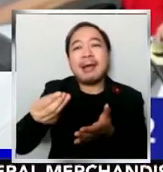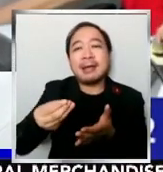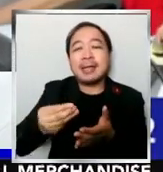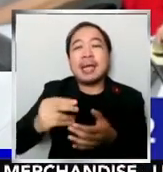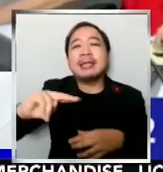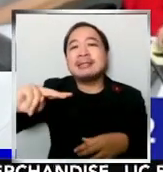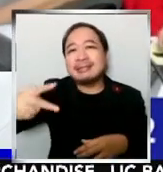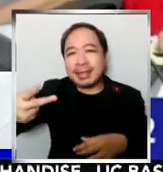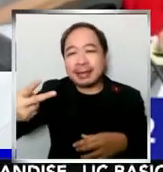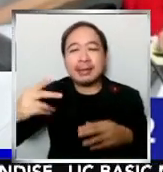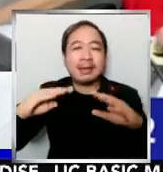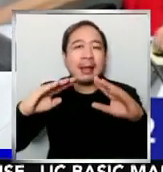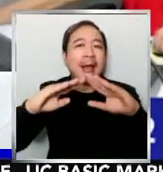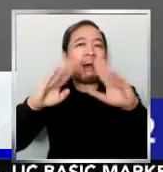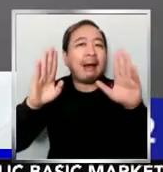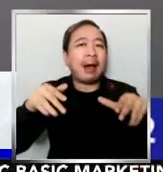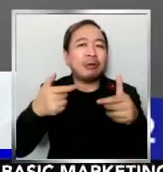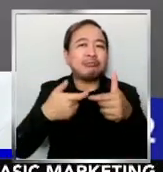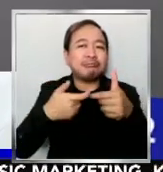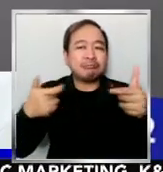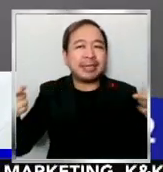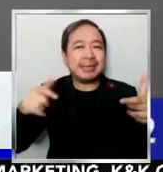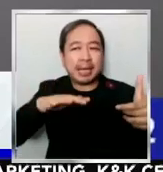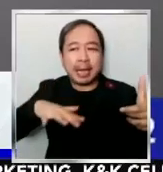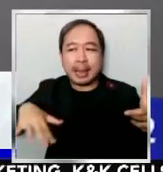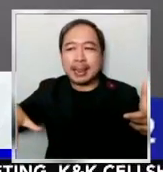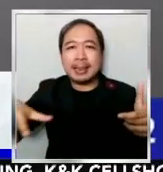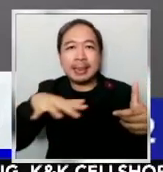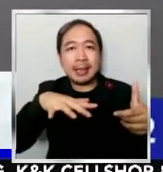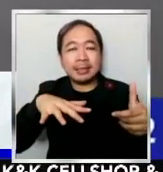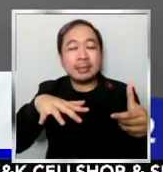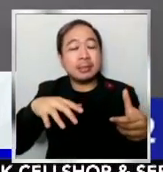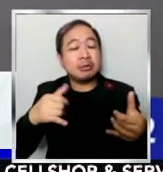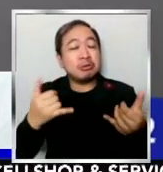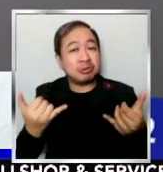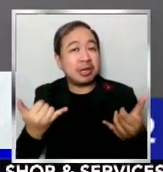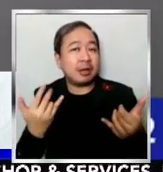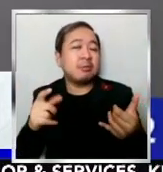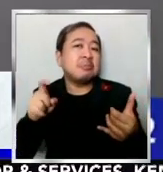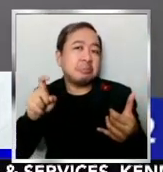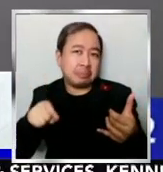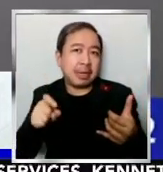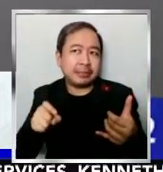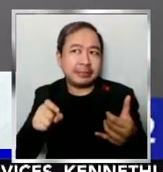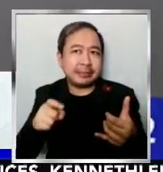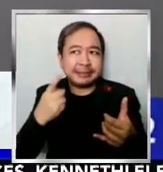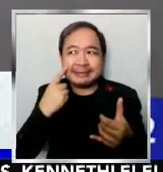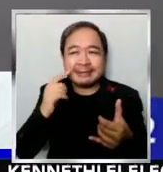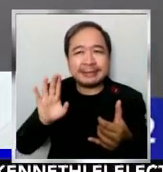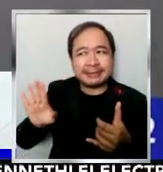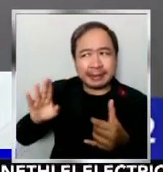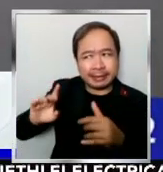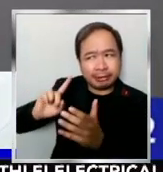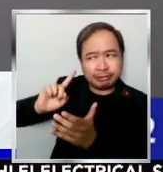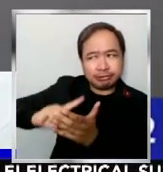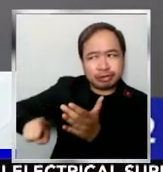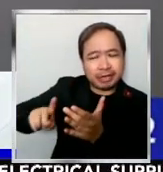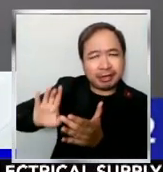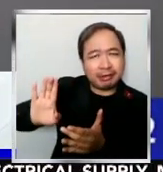pang malaking lote. Kaya ito, dapat ito isalang sa lifestyle check, ipasalang